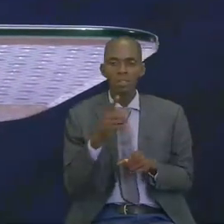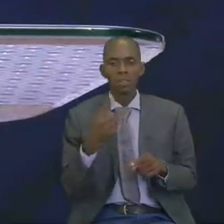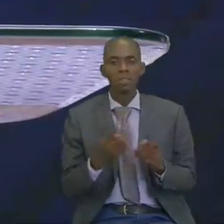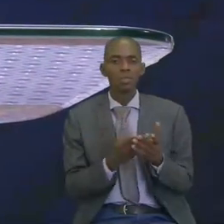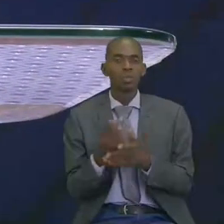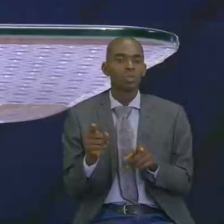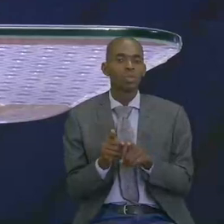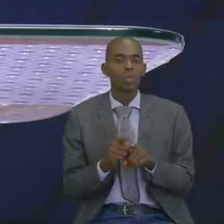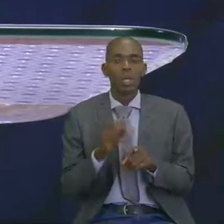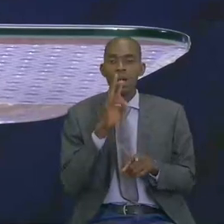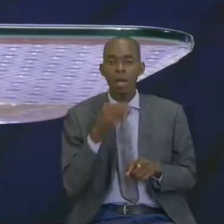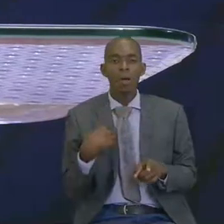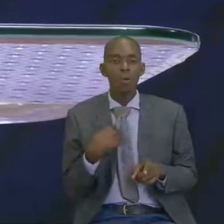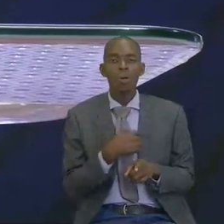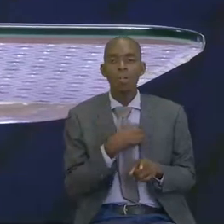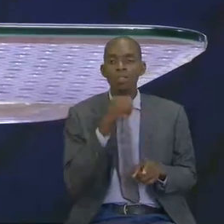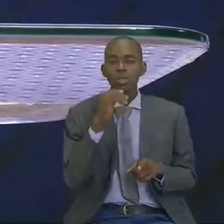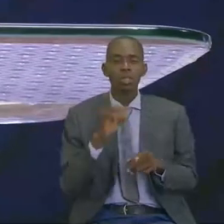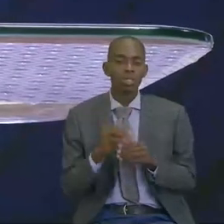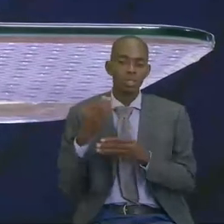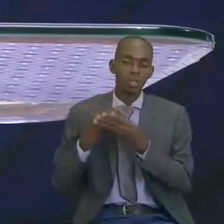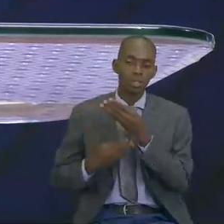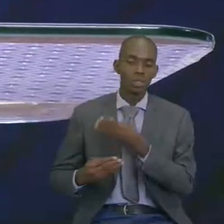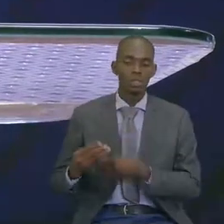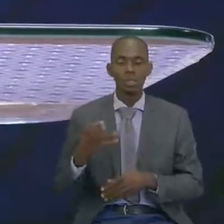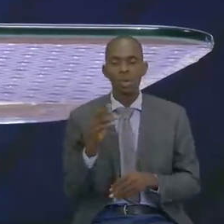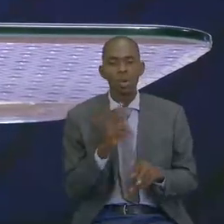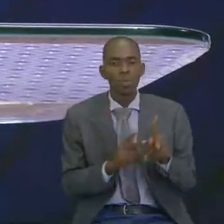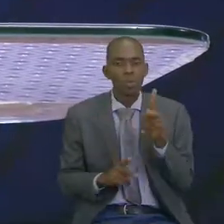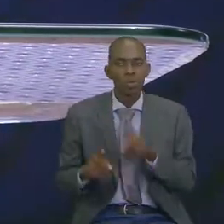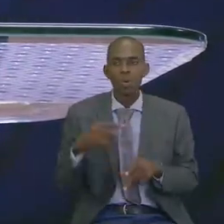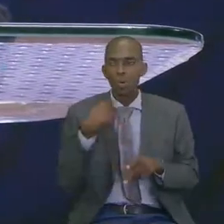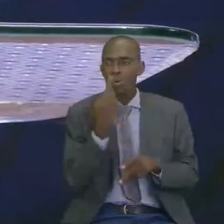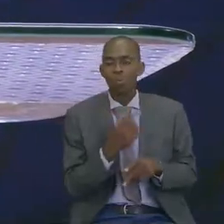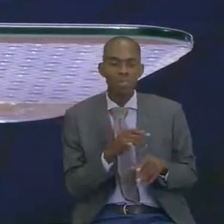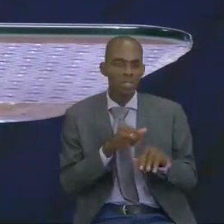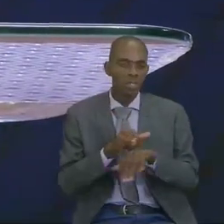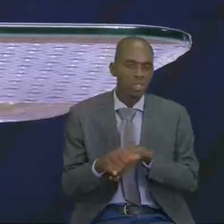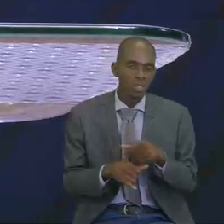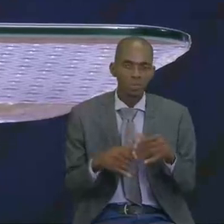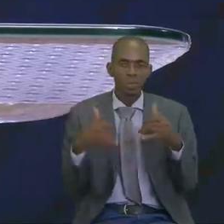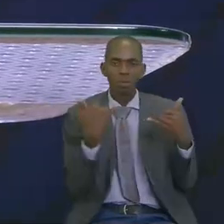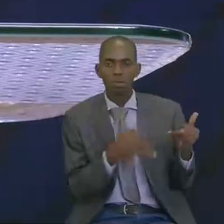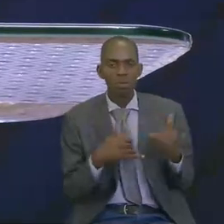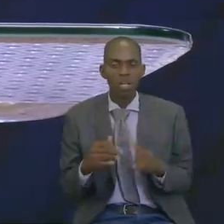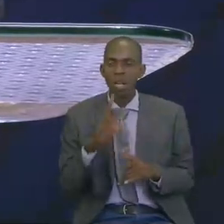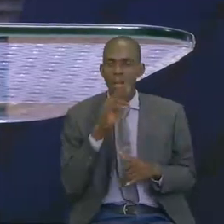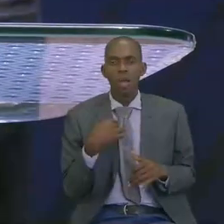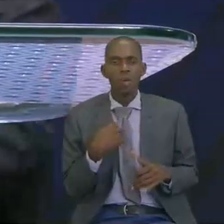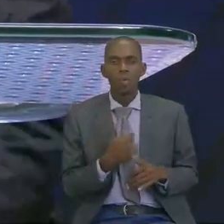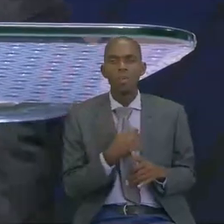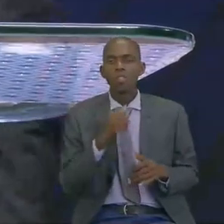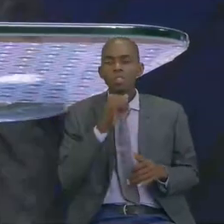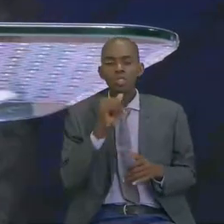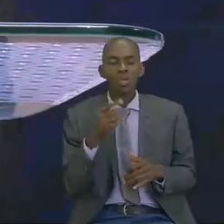Ne sommes-nous pas une génération des gens qui cajolent, qui déçoivent les gens? Une génération